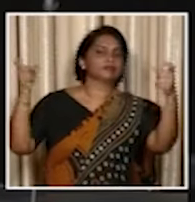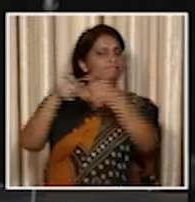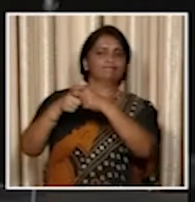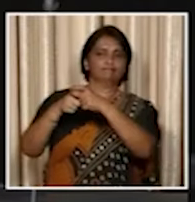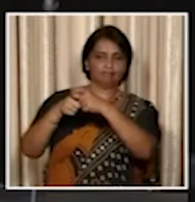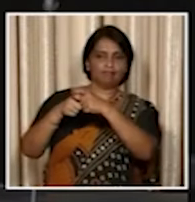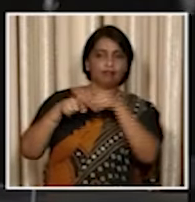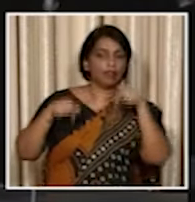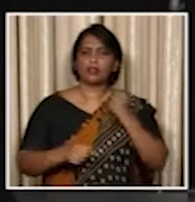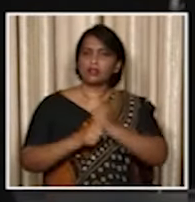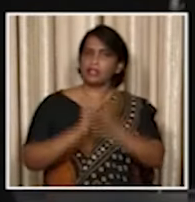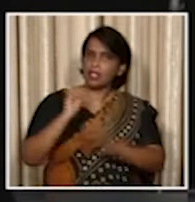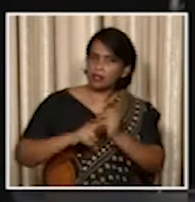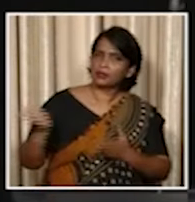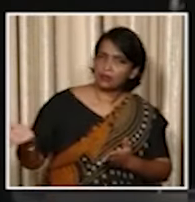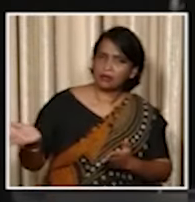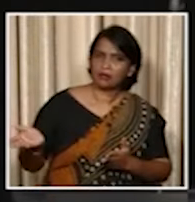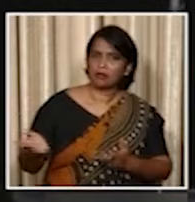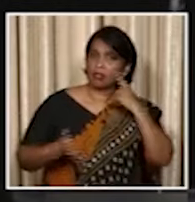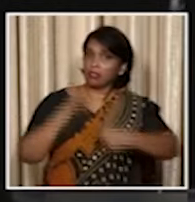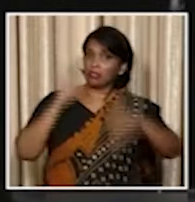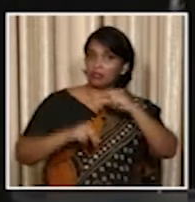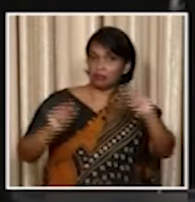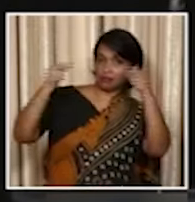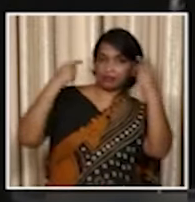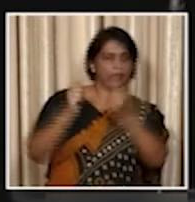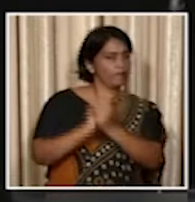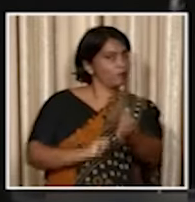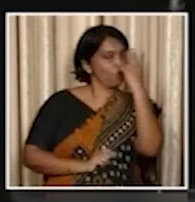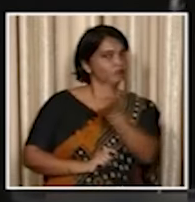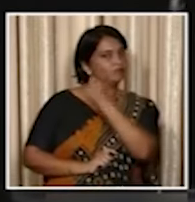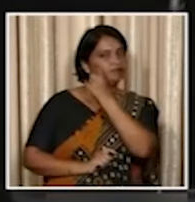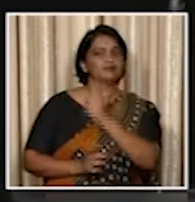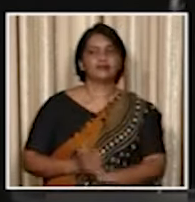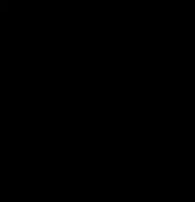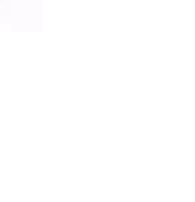බේරගන්න. මෙතන මැති අමාත්‍යවරු ඉන්නවා. දේශපාලන කැටයම් දාන්න ලැහැත් වෙන්න එපා මෙතන ඇවිල්ලා.